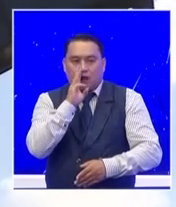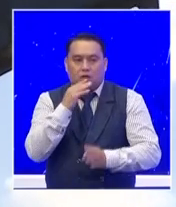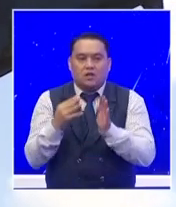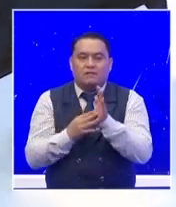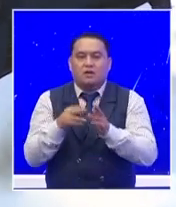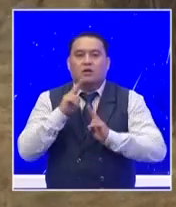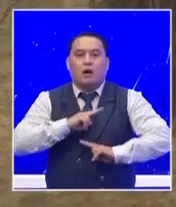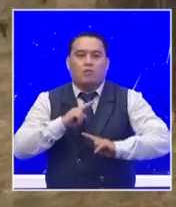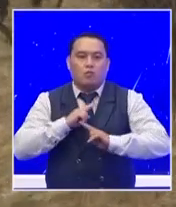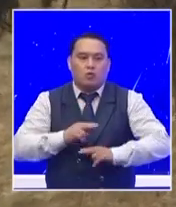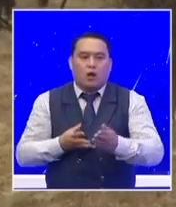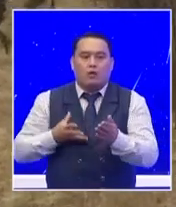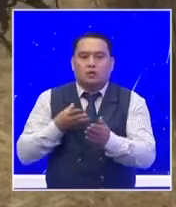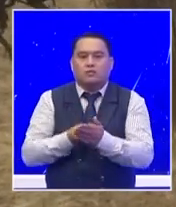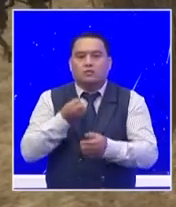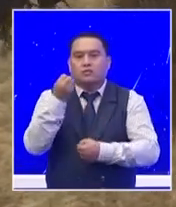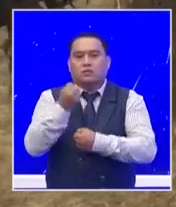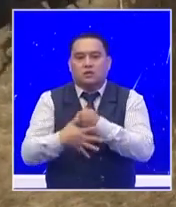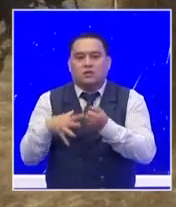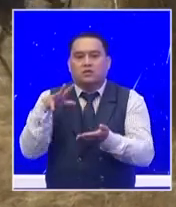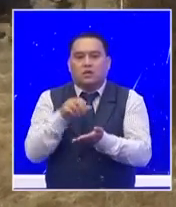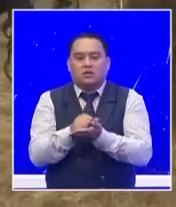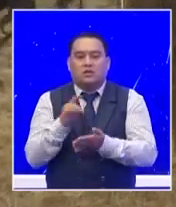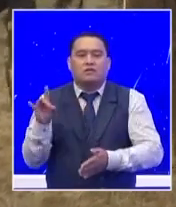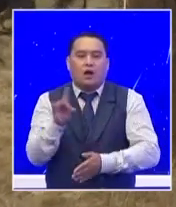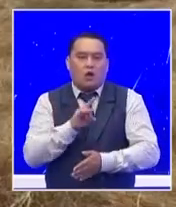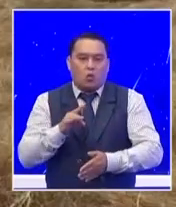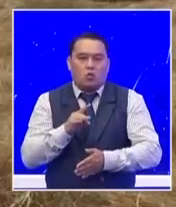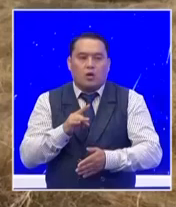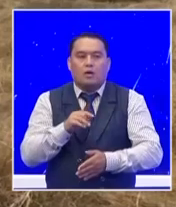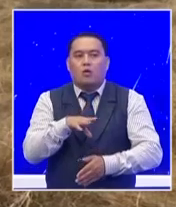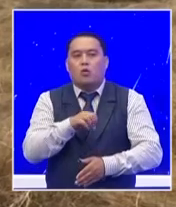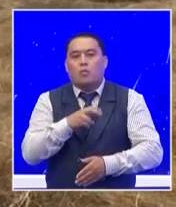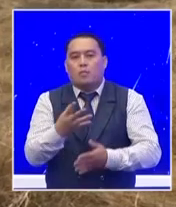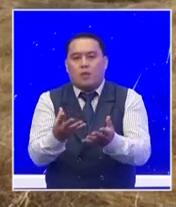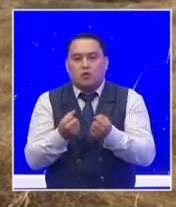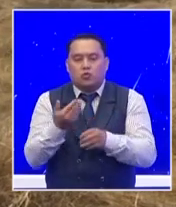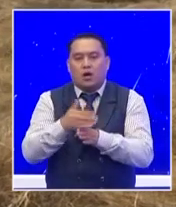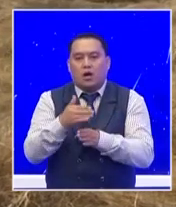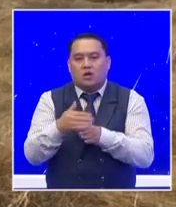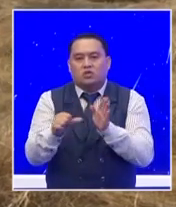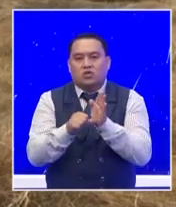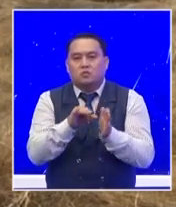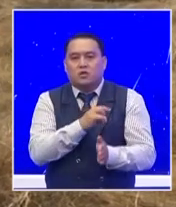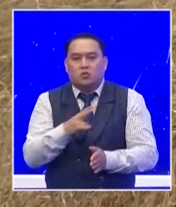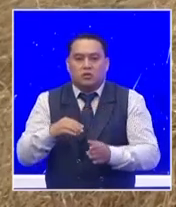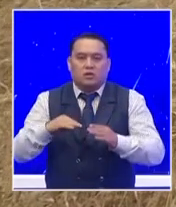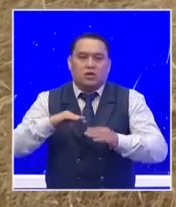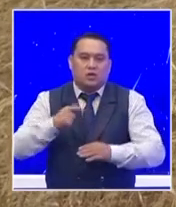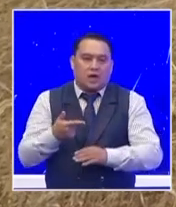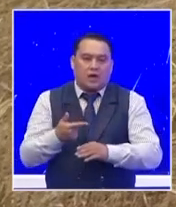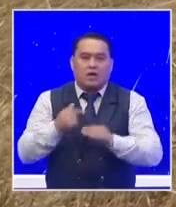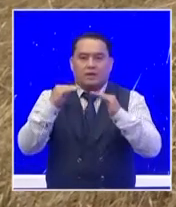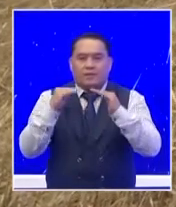9 его работников оплачивает центр занятости района. Также через них Бахыт Жакыпаев получил кредит в 6 миллионов тенге с низкой